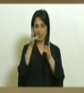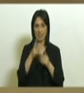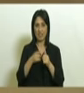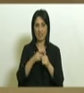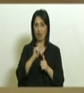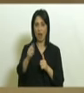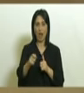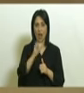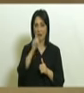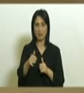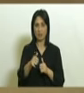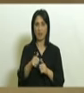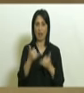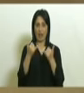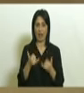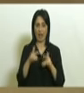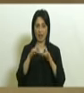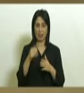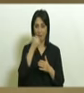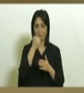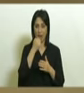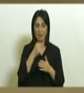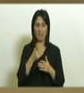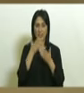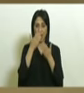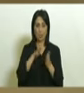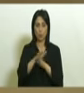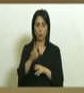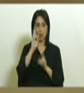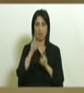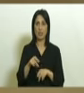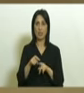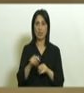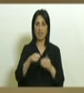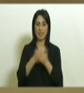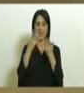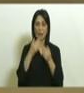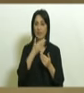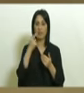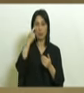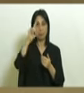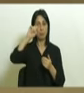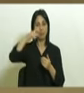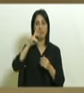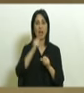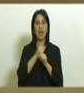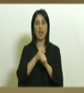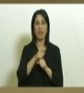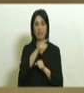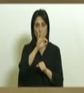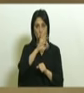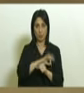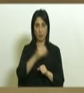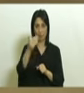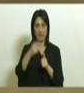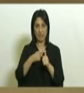სტატუს არ აძლევდით. ახლა საქმის მასალებს არაცნობენ სრულად. და დღემდე არ დაგიდგენია თვალი ვინ გამოთხარა. თქვენ უნდა გამოიყენოთ